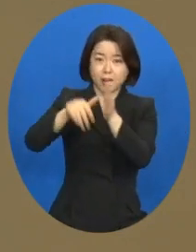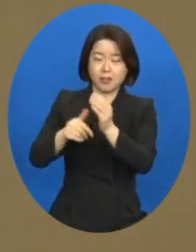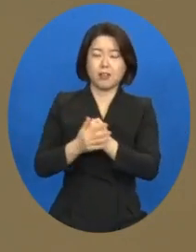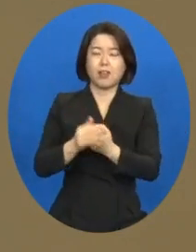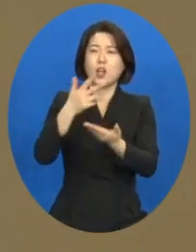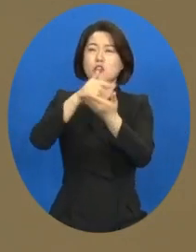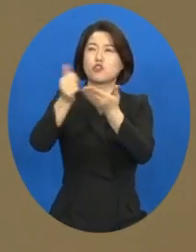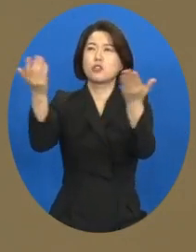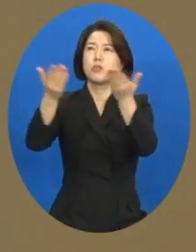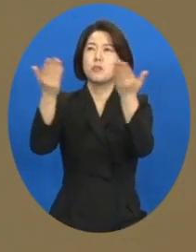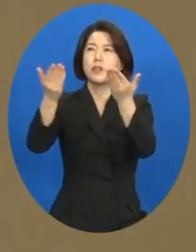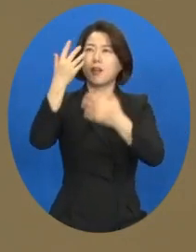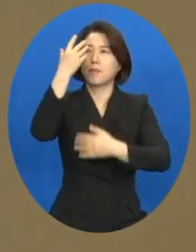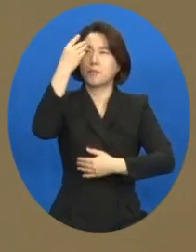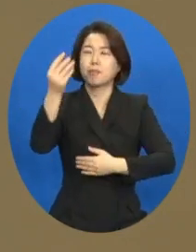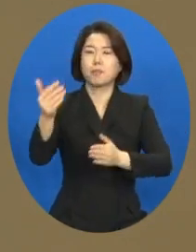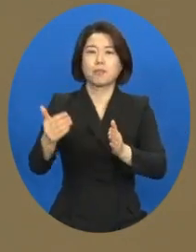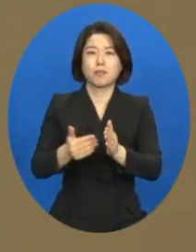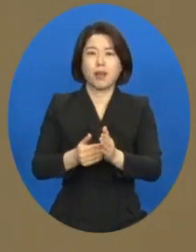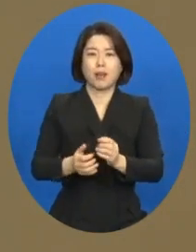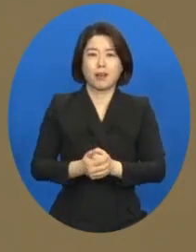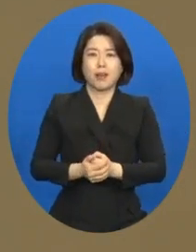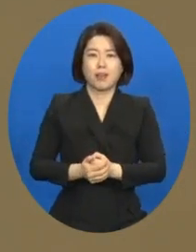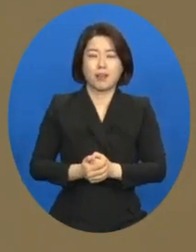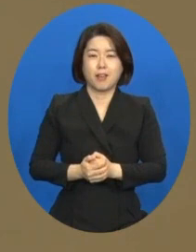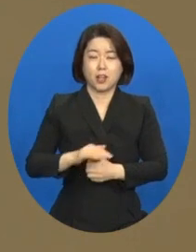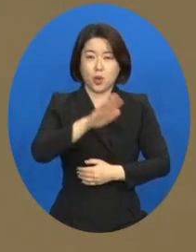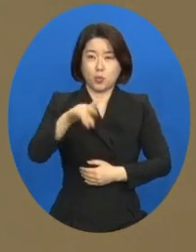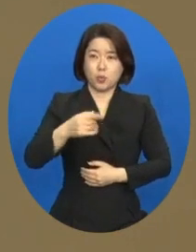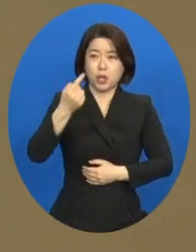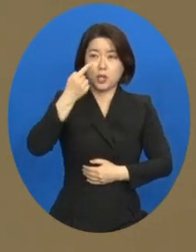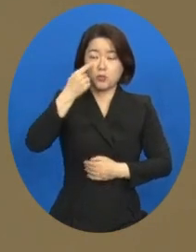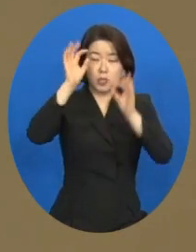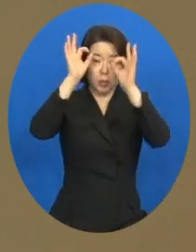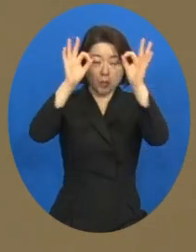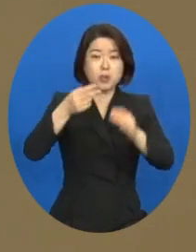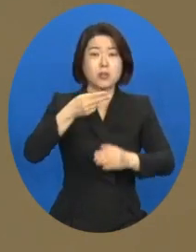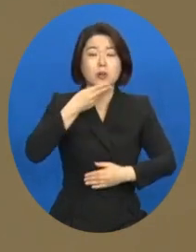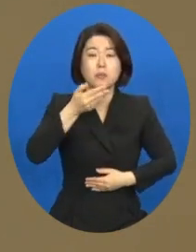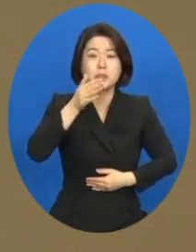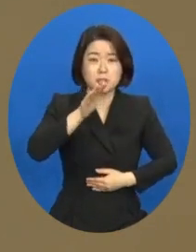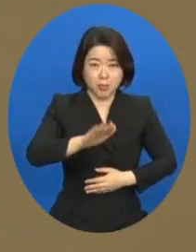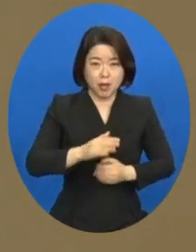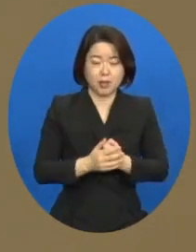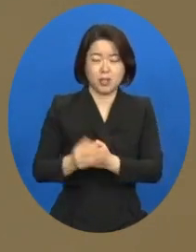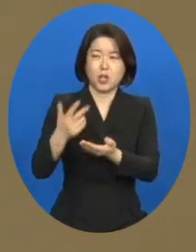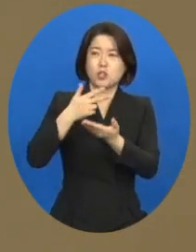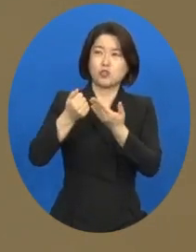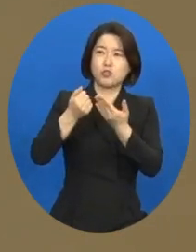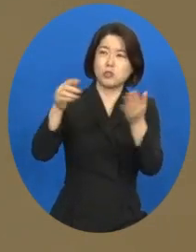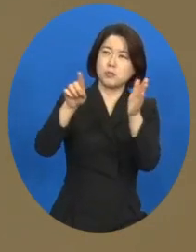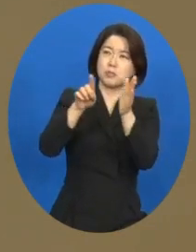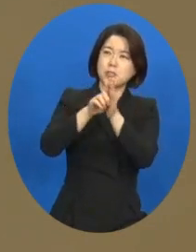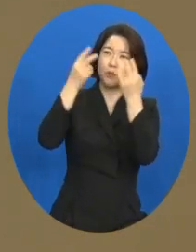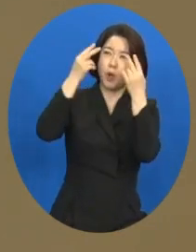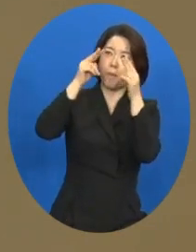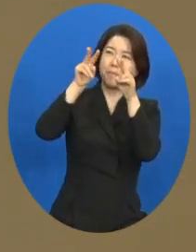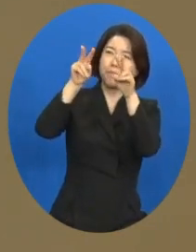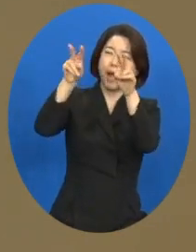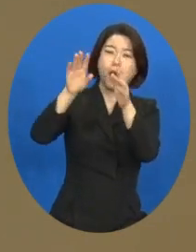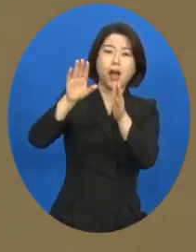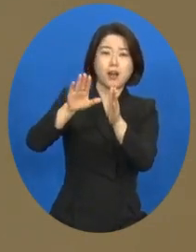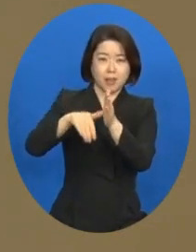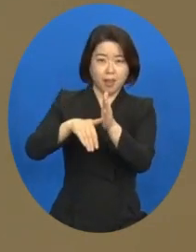일을 보겠네. 우리가 눈에 보이지 않지만 주님을 믿음으로 바라보려고 할